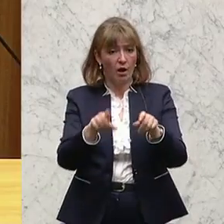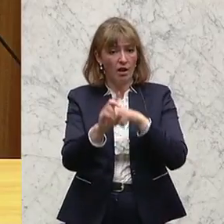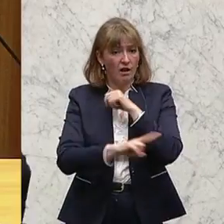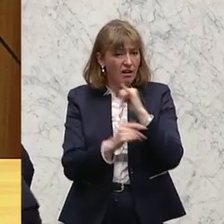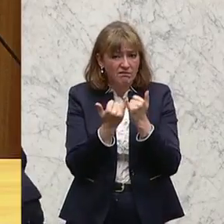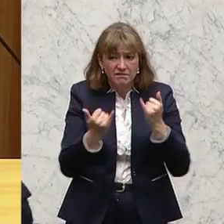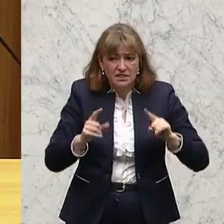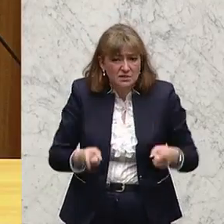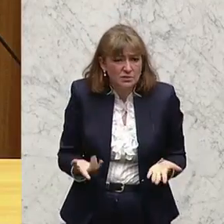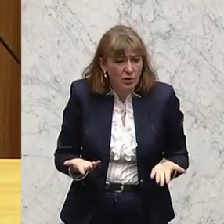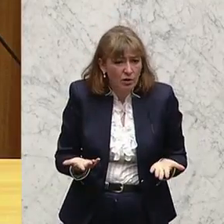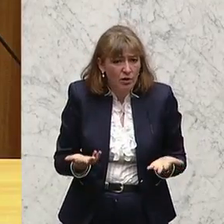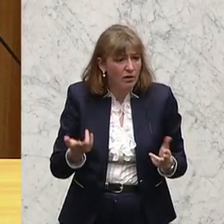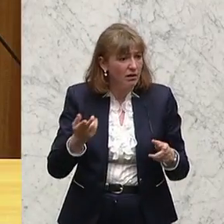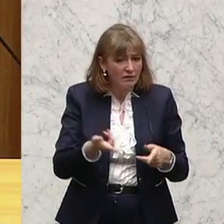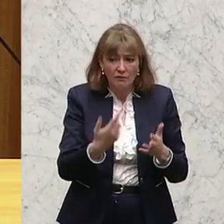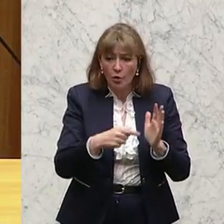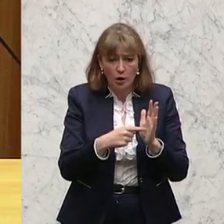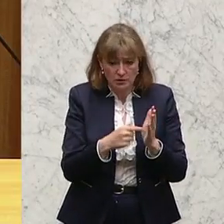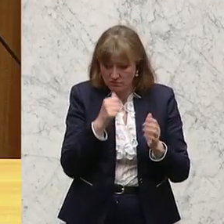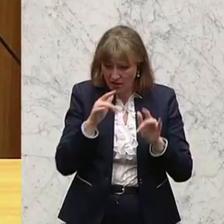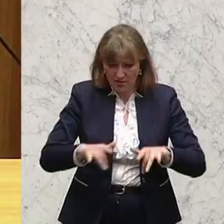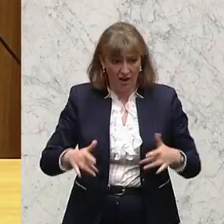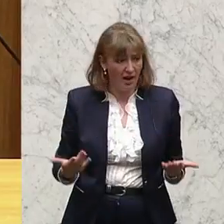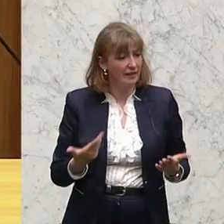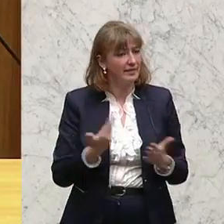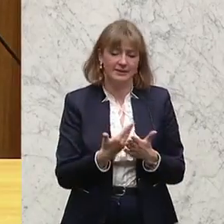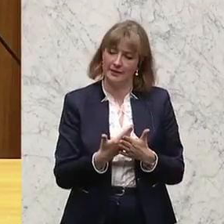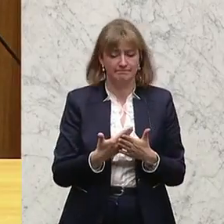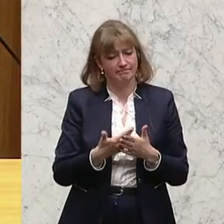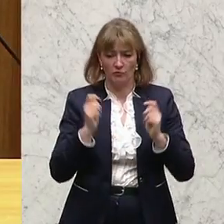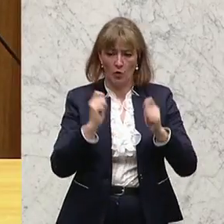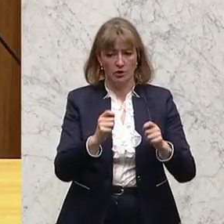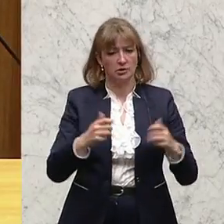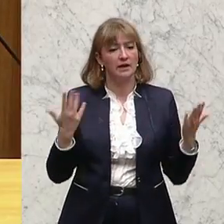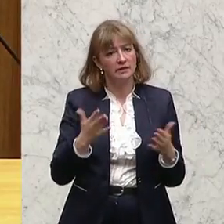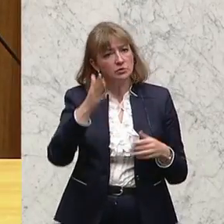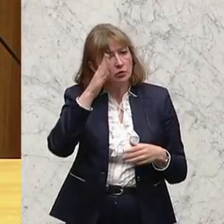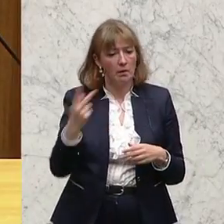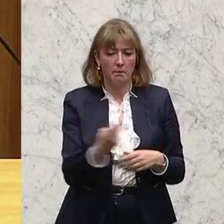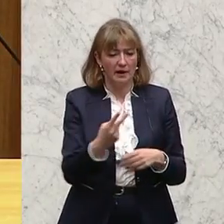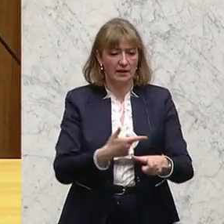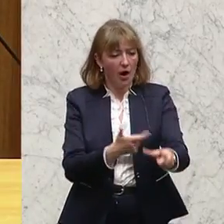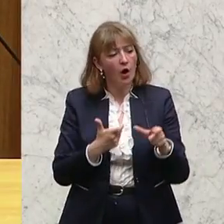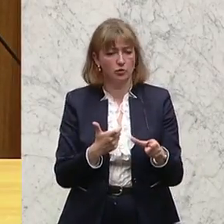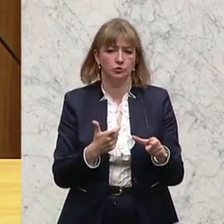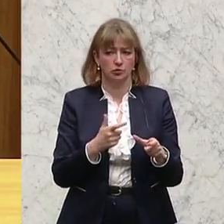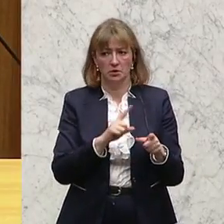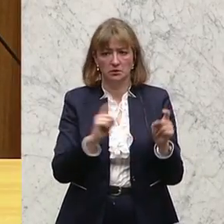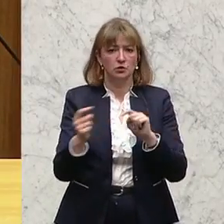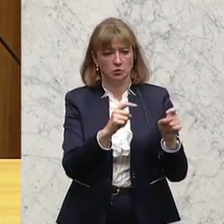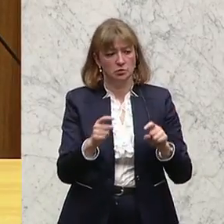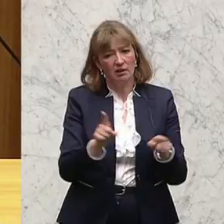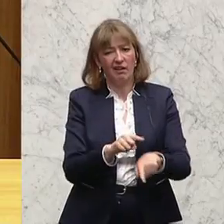können, wenn er diese Voraussetzungen nicht mitbringt? Und aus dem Grund wäre mein Vorschlag, das in Zukunft in beiden Ausschüssen zu diskutieren,